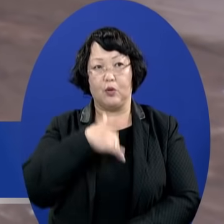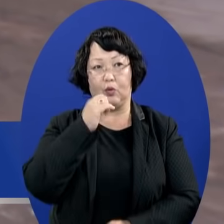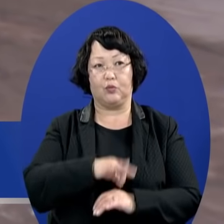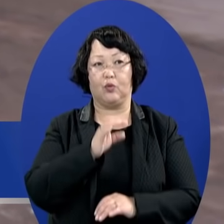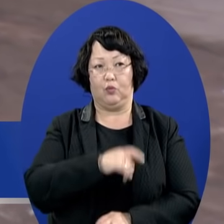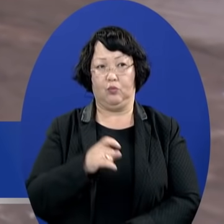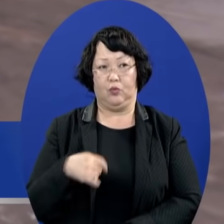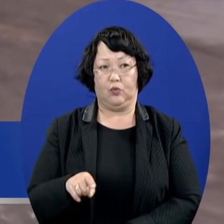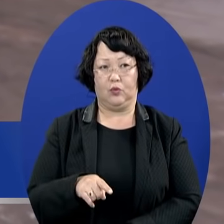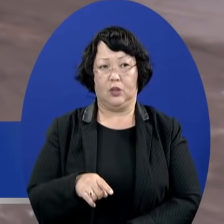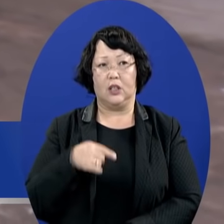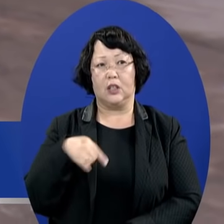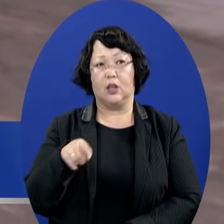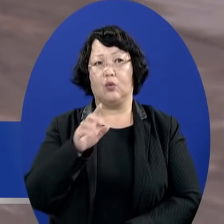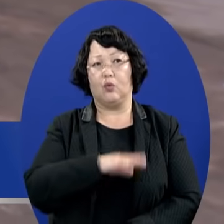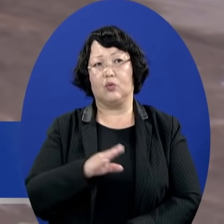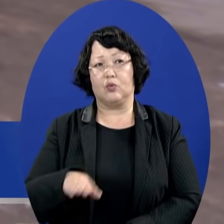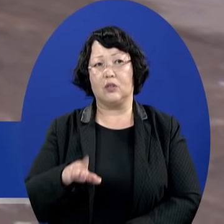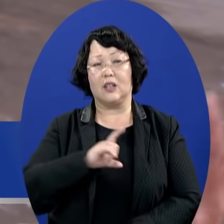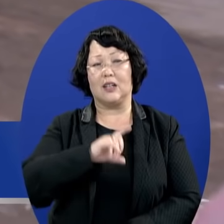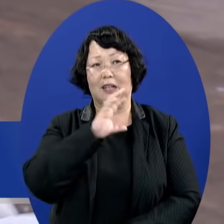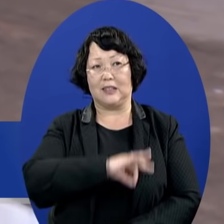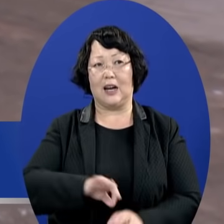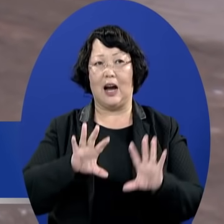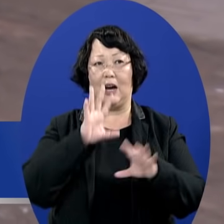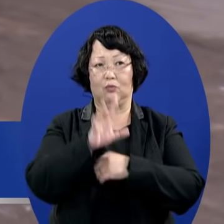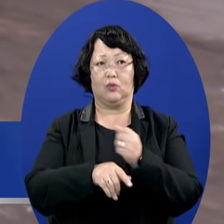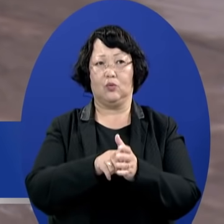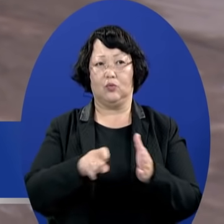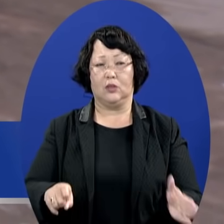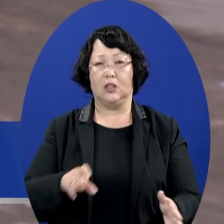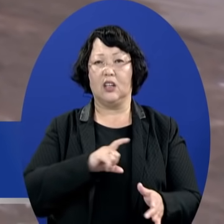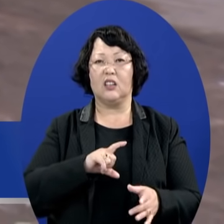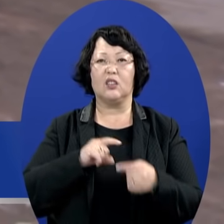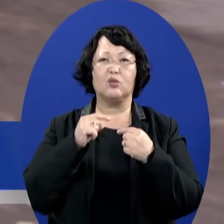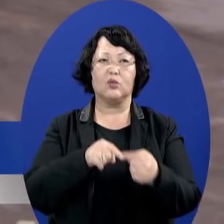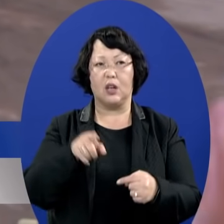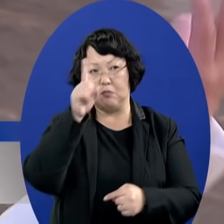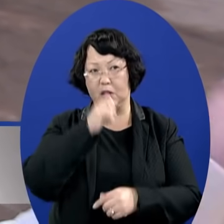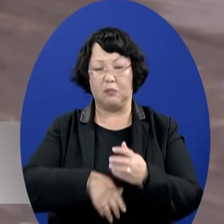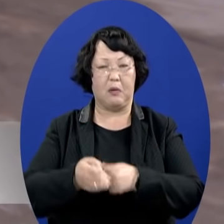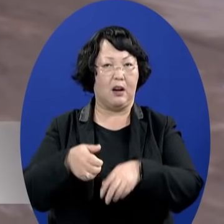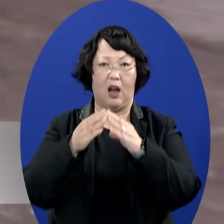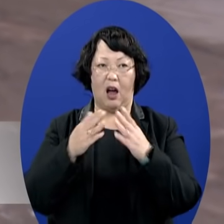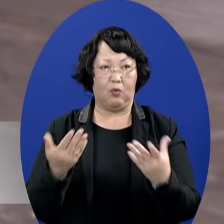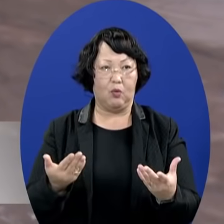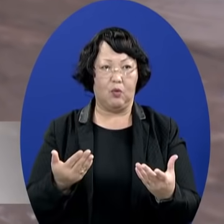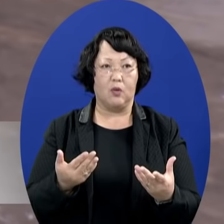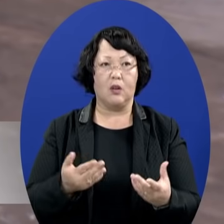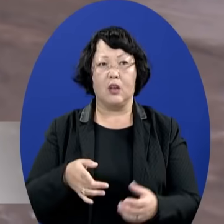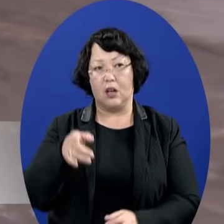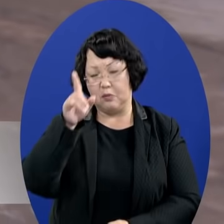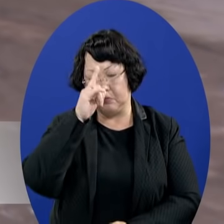Гэтэл энэ хүүхдүүдийн эрх ашгийг бүхэл бүтэн 10 жил зөрчиж эмнэлгэнд баригдахгүйгээр бол барам энэ тухайн эмнэлэг